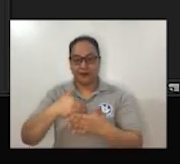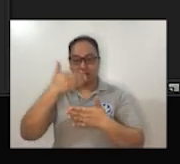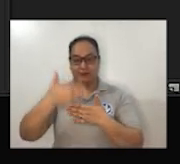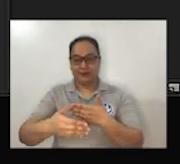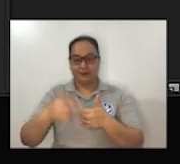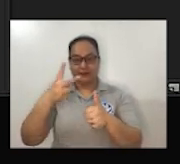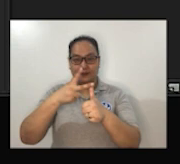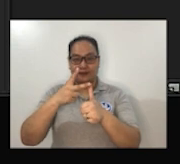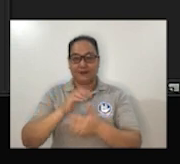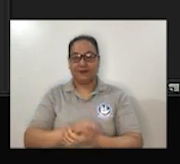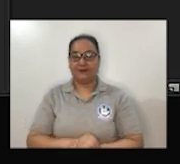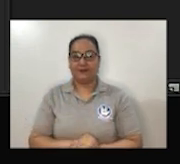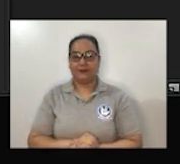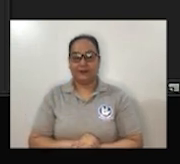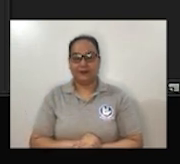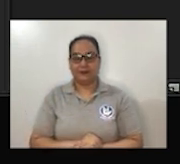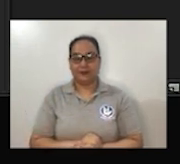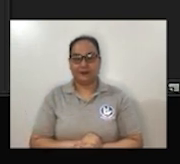Ikalawa,